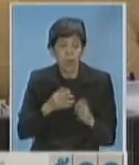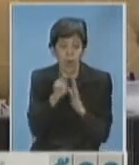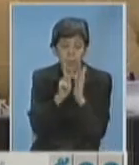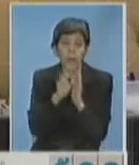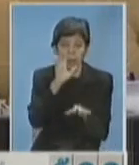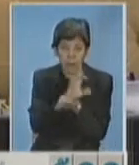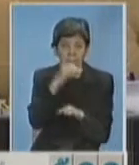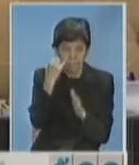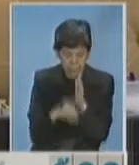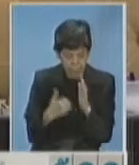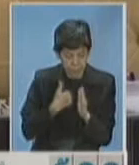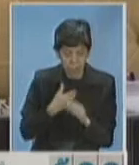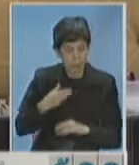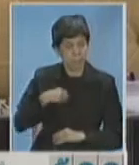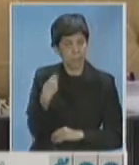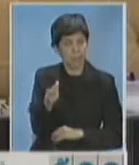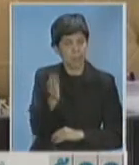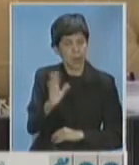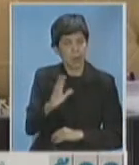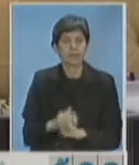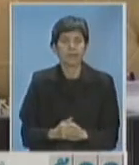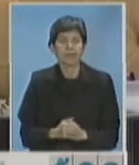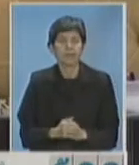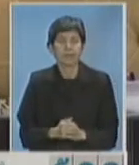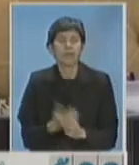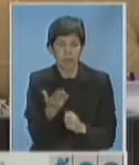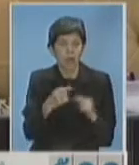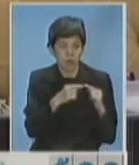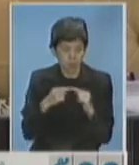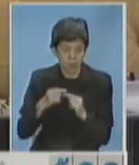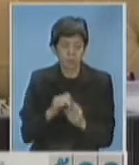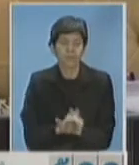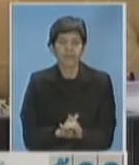ดข้อบังคับก็คงจะไม่อนุญาตนะครับท่านต่อเลยฮะ